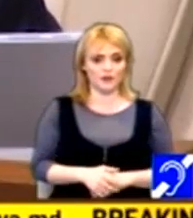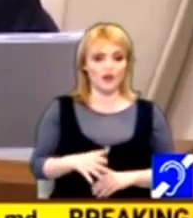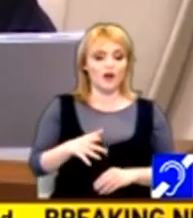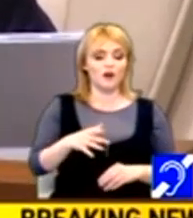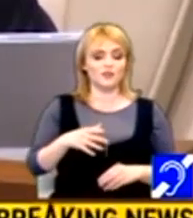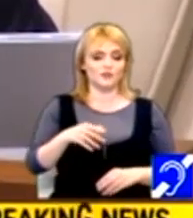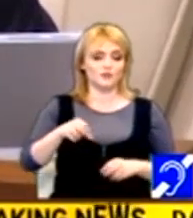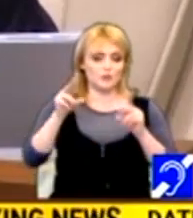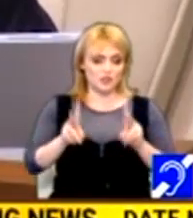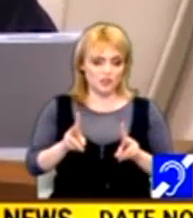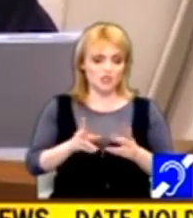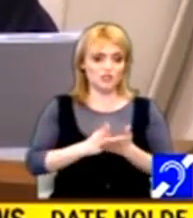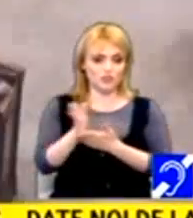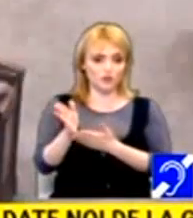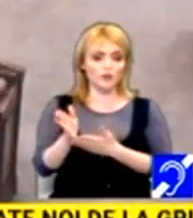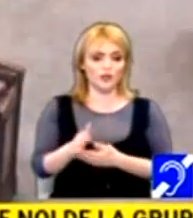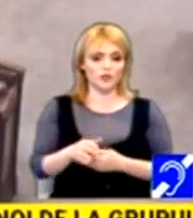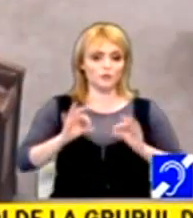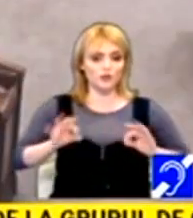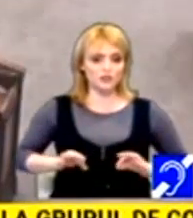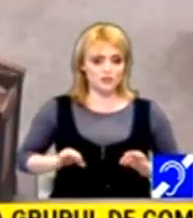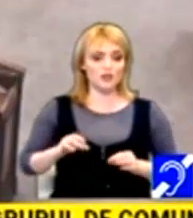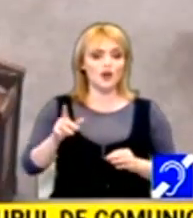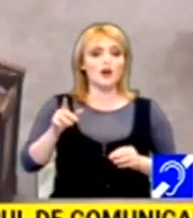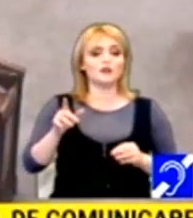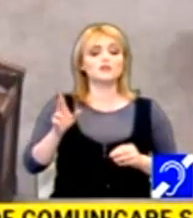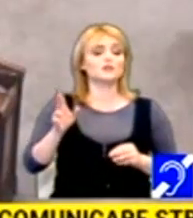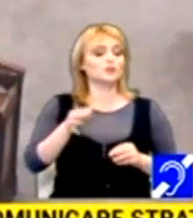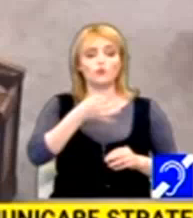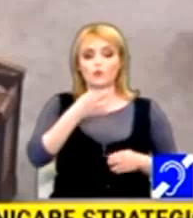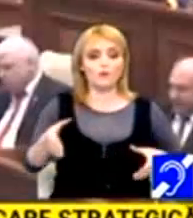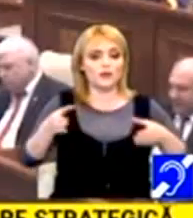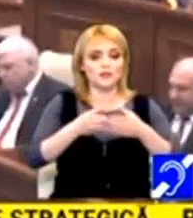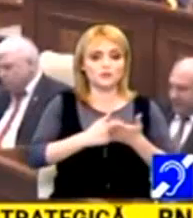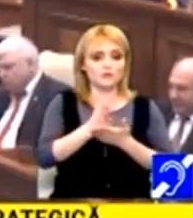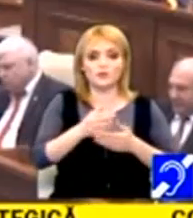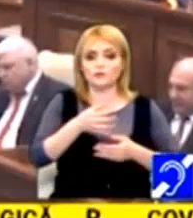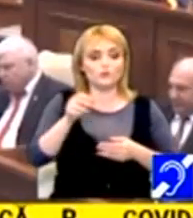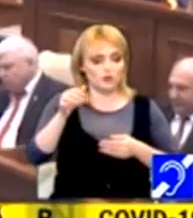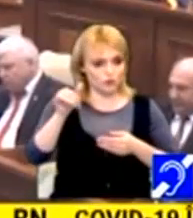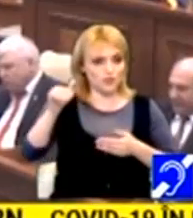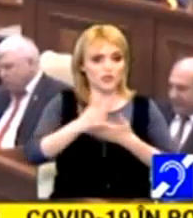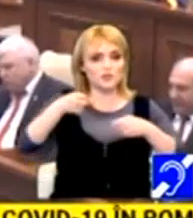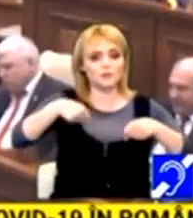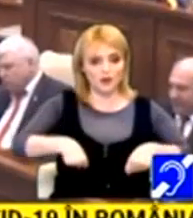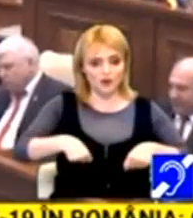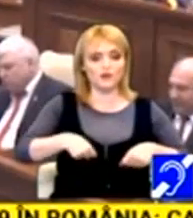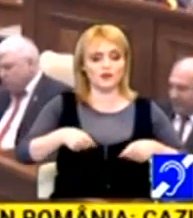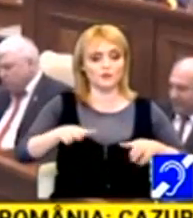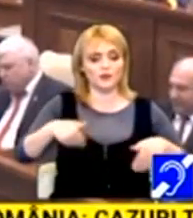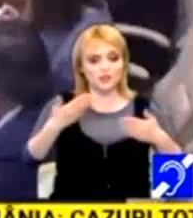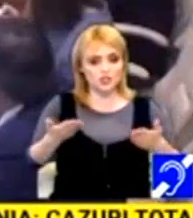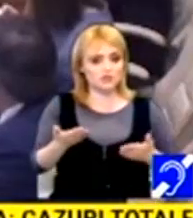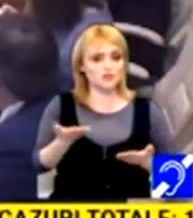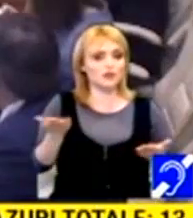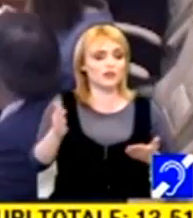TVR Moldova că orice forță parlamentară are dreptul să propună ce inițiative consideră necesare. Grupul de deputați pro-Moldova